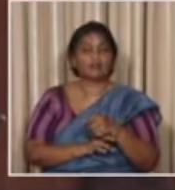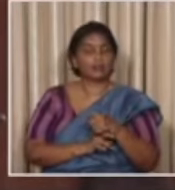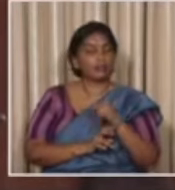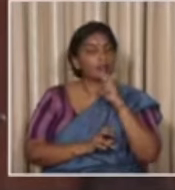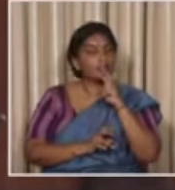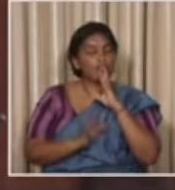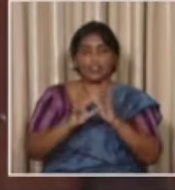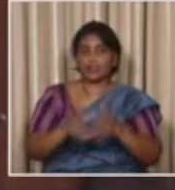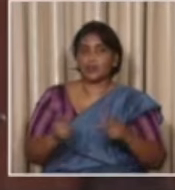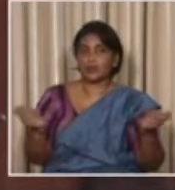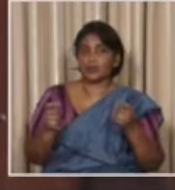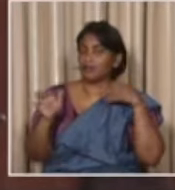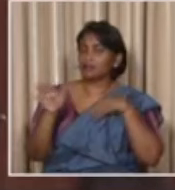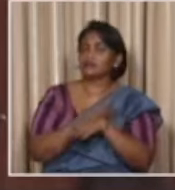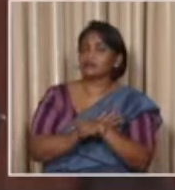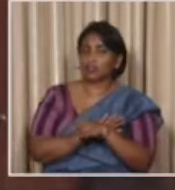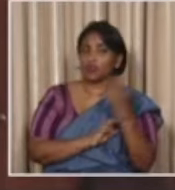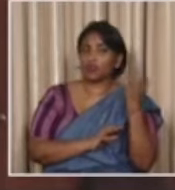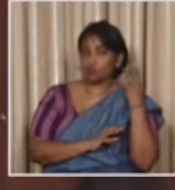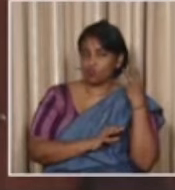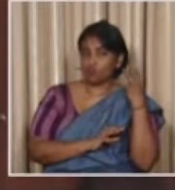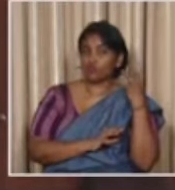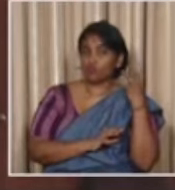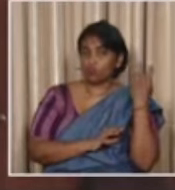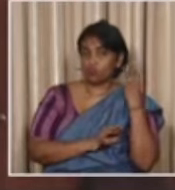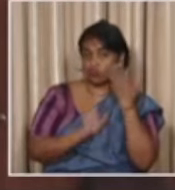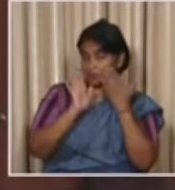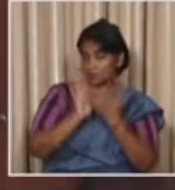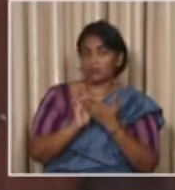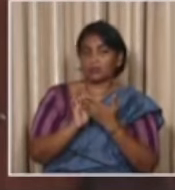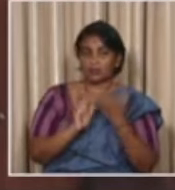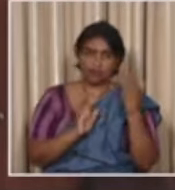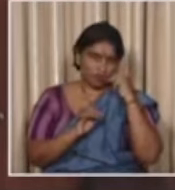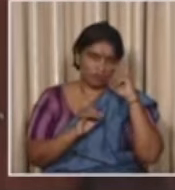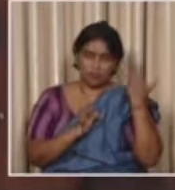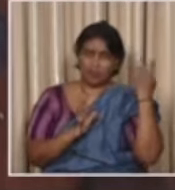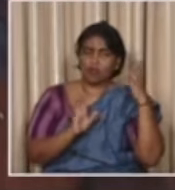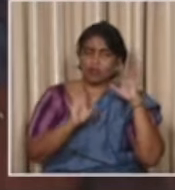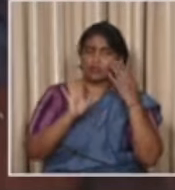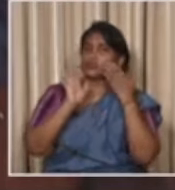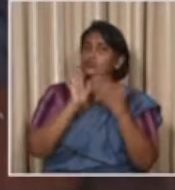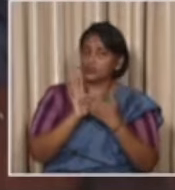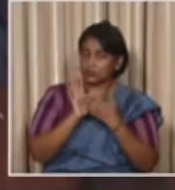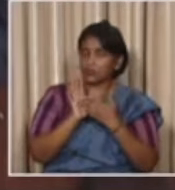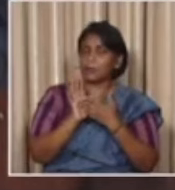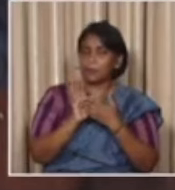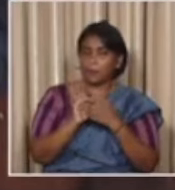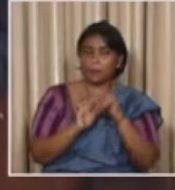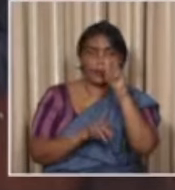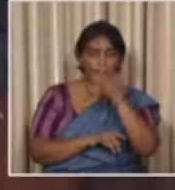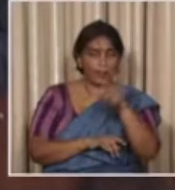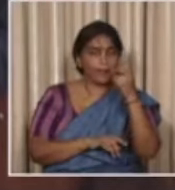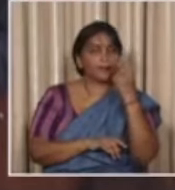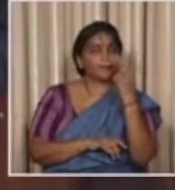මහදවල් සපත්තු කඩයක් අස්සේ මුස්ලිම් කියලා පෙන්නන මුස්ලිම්ද දන්නේ මුස්ලිම් කියලා හඳුන්වන දෙන